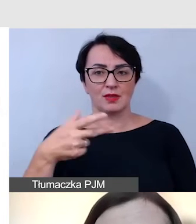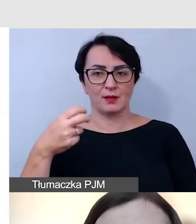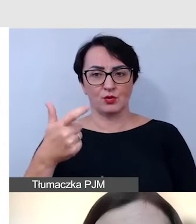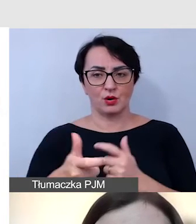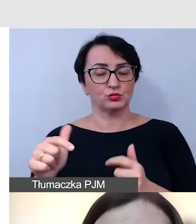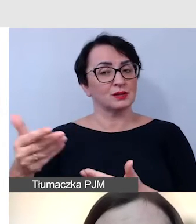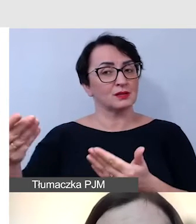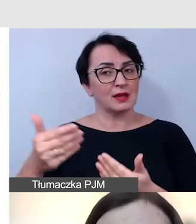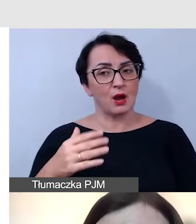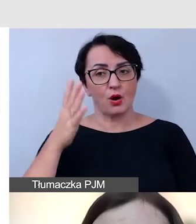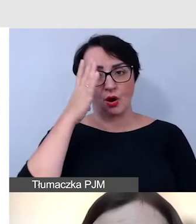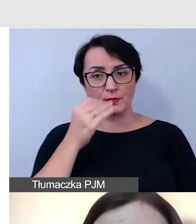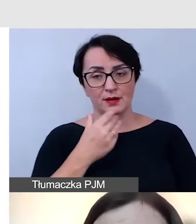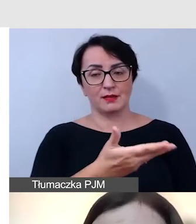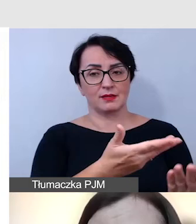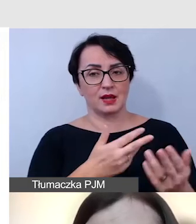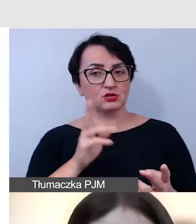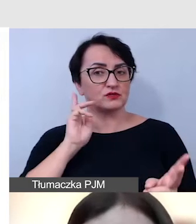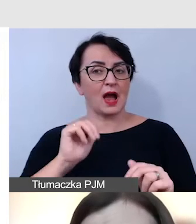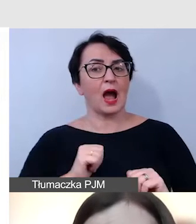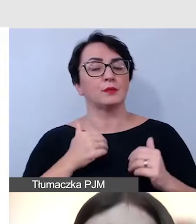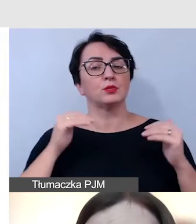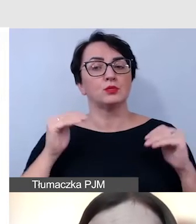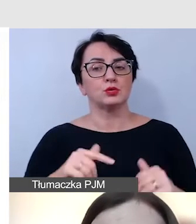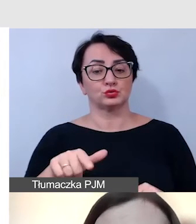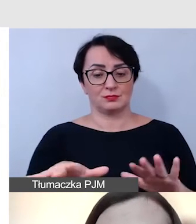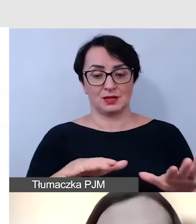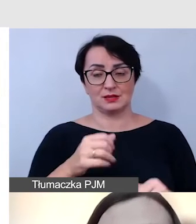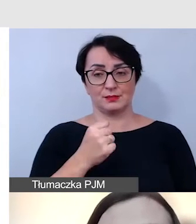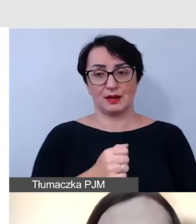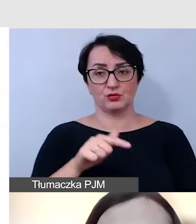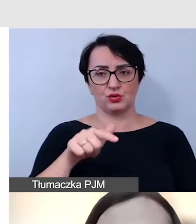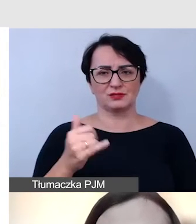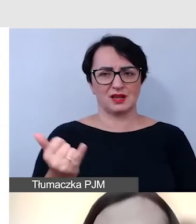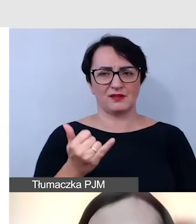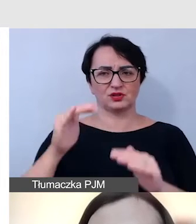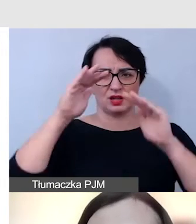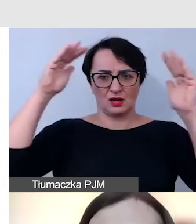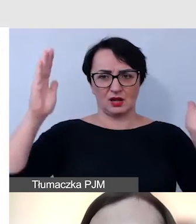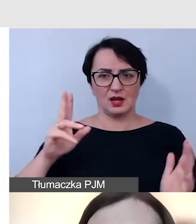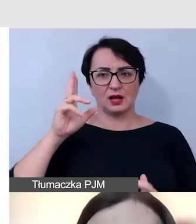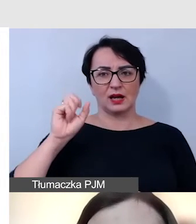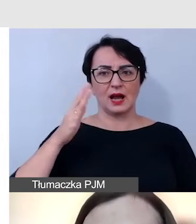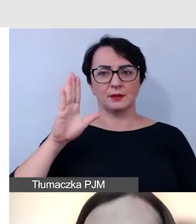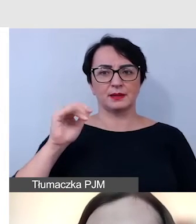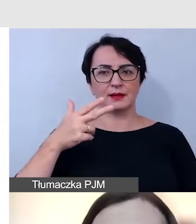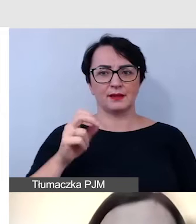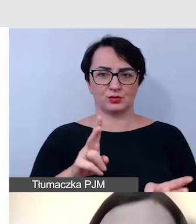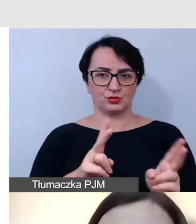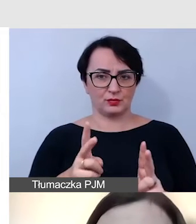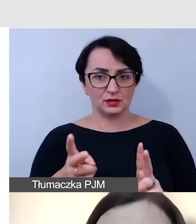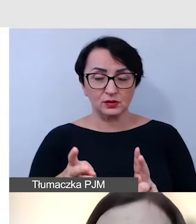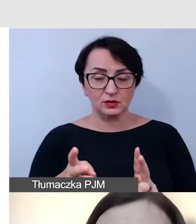dźwięk, by mógł w swoim miejscu pracy, który wówczas przeważnie jest kabina do tłumaczeń, mógł